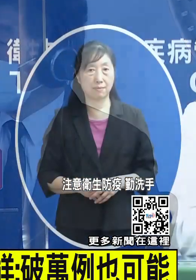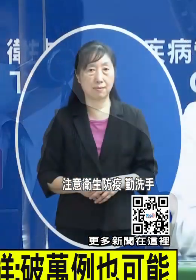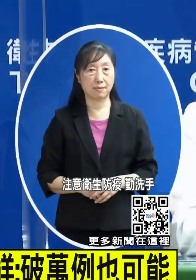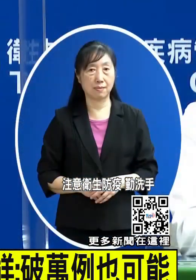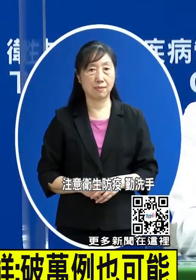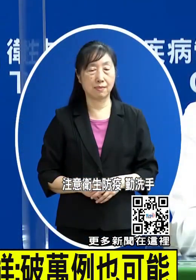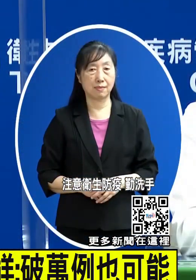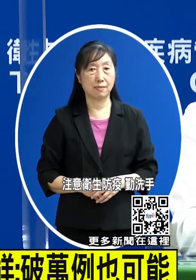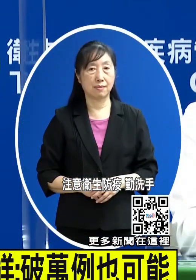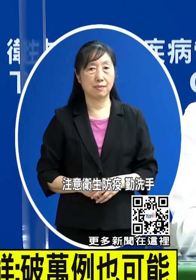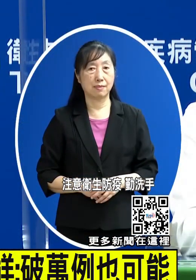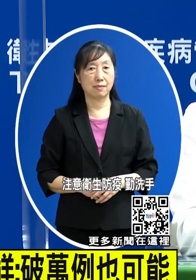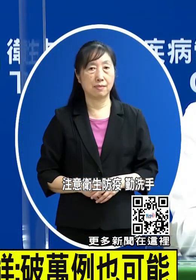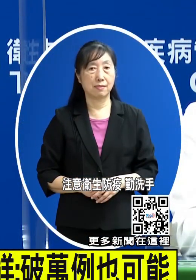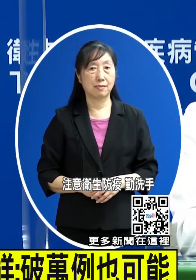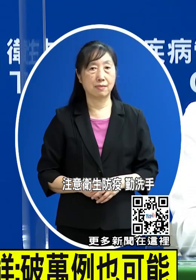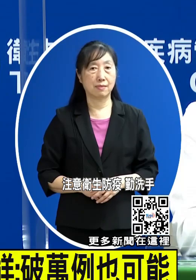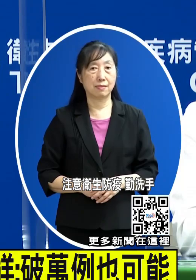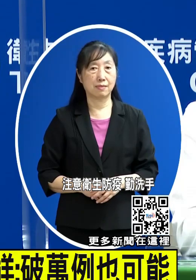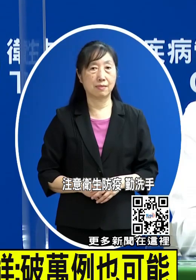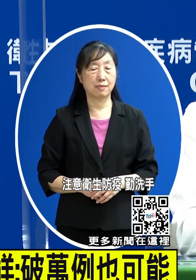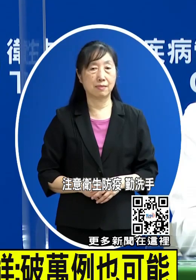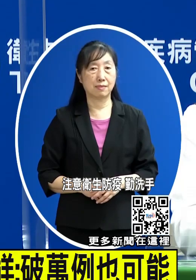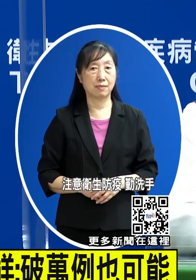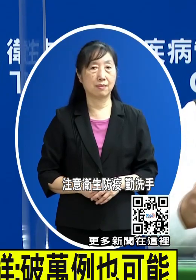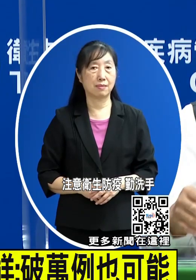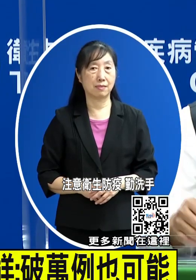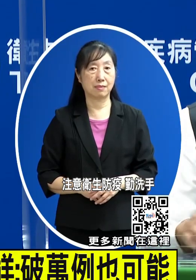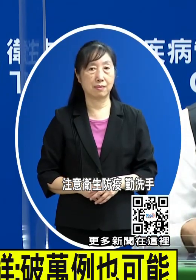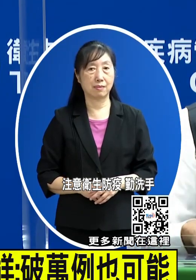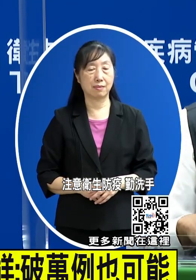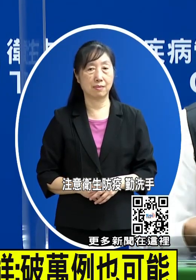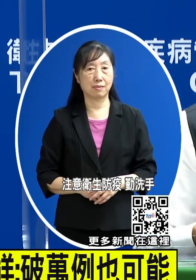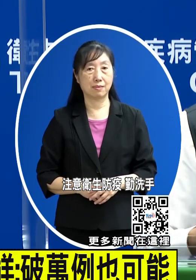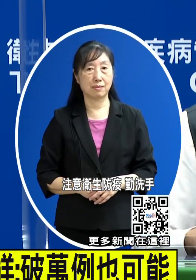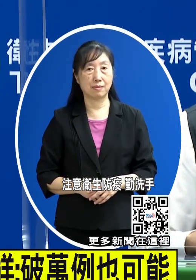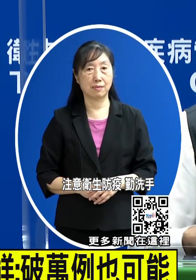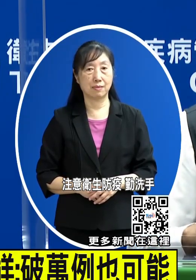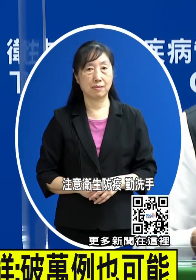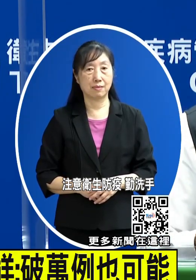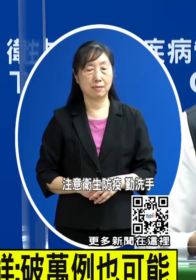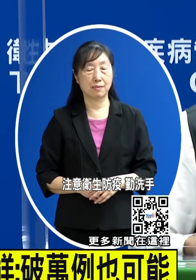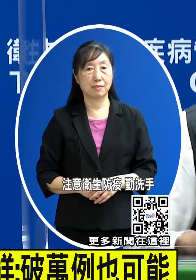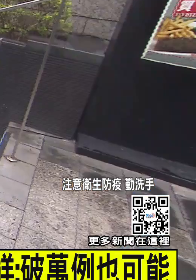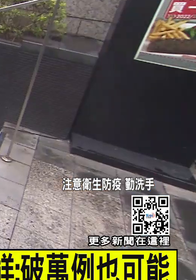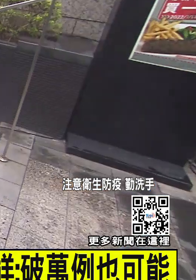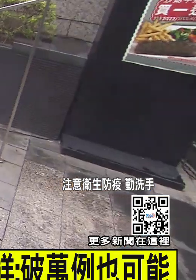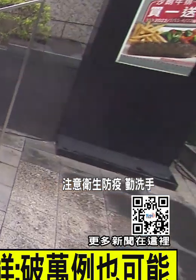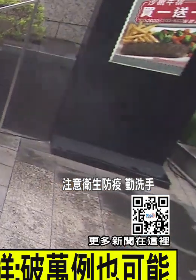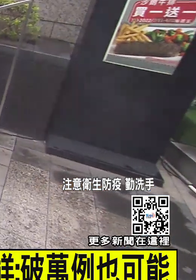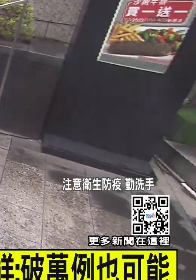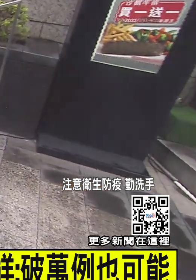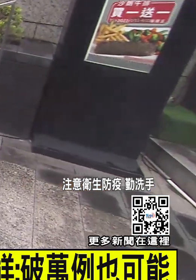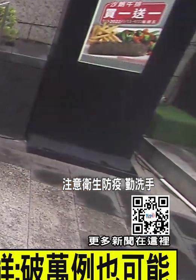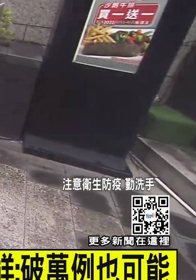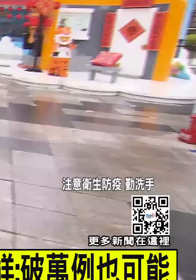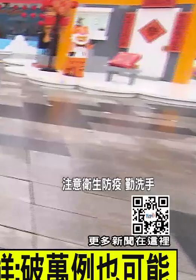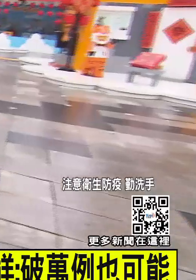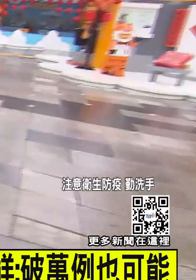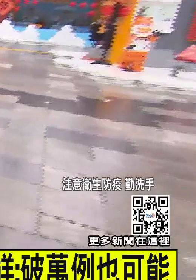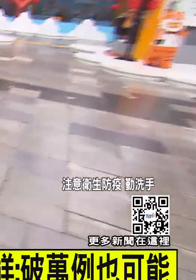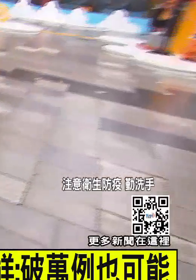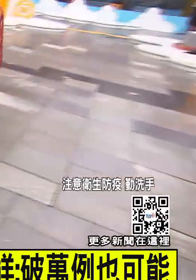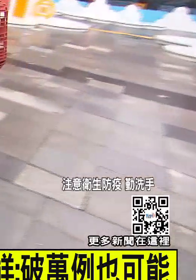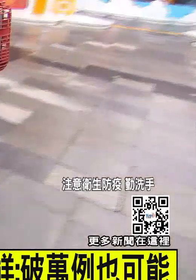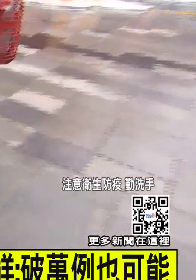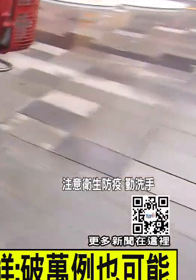可能。十二号新增551例，主要集中双北两都都各破百例，再加上基隆、桃园被列为疫情热区，就占